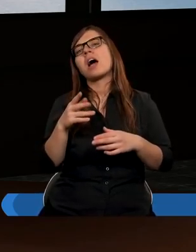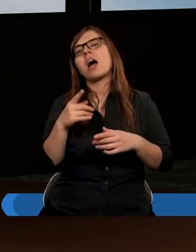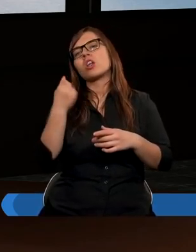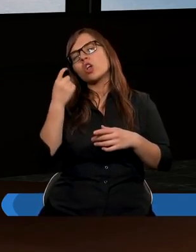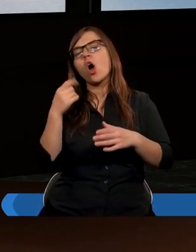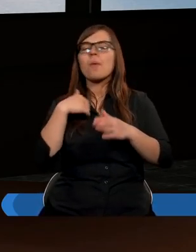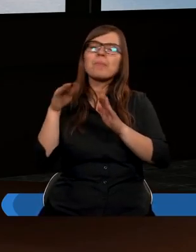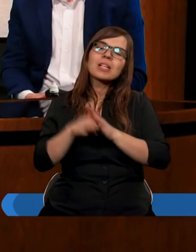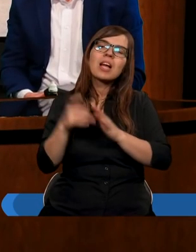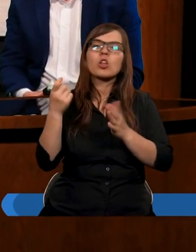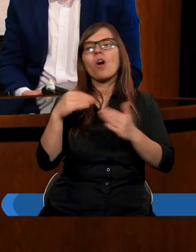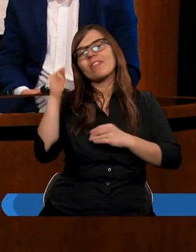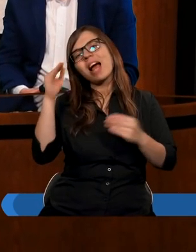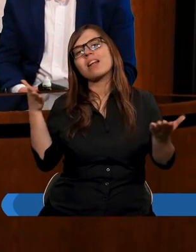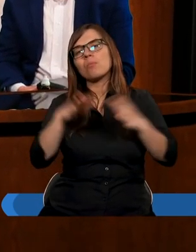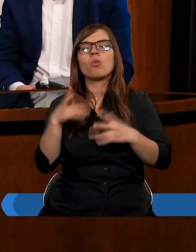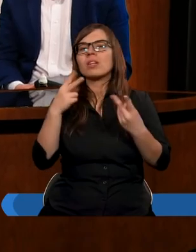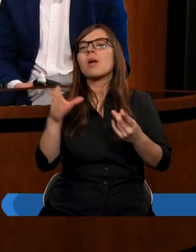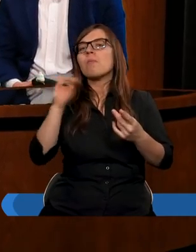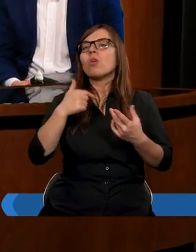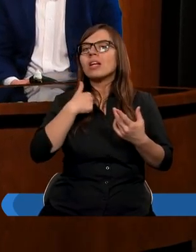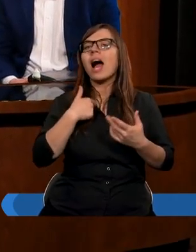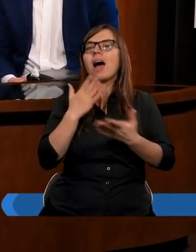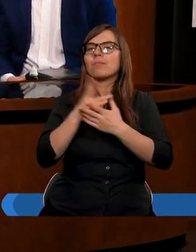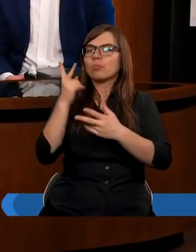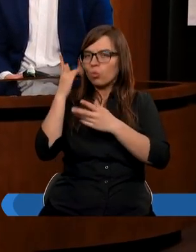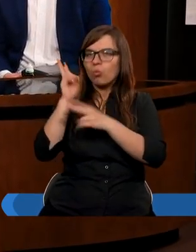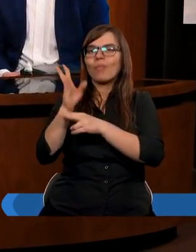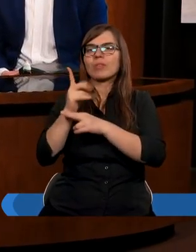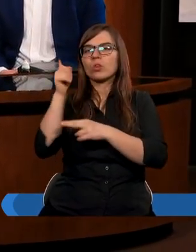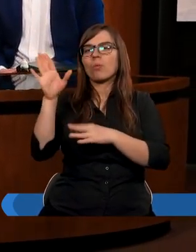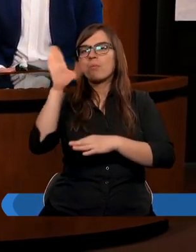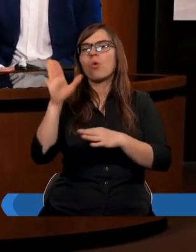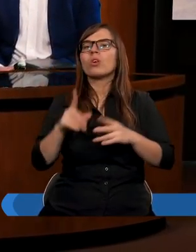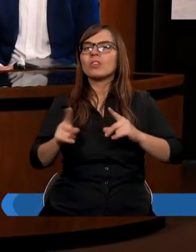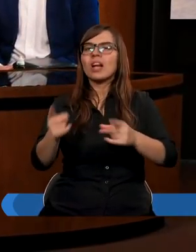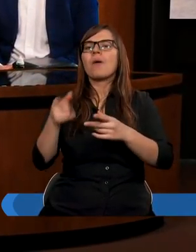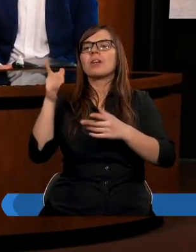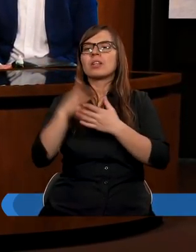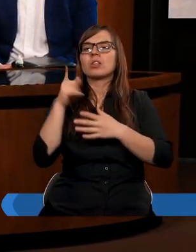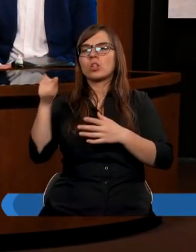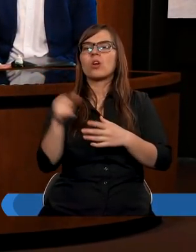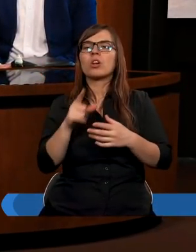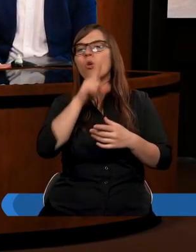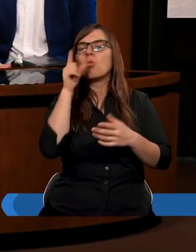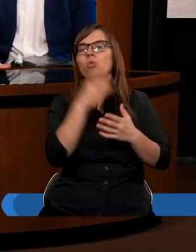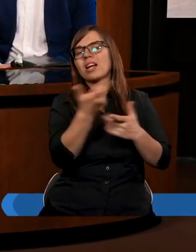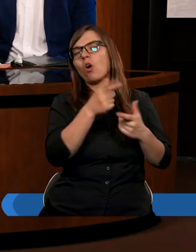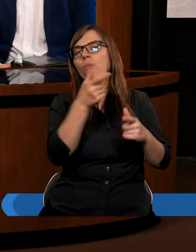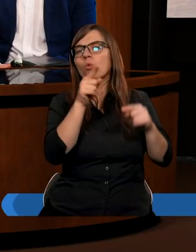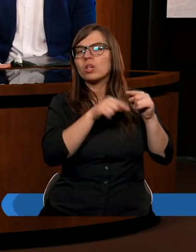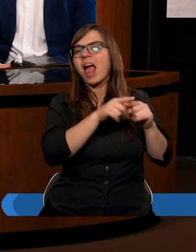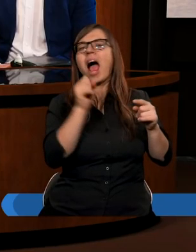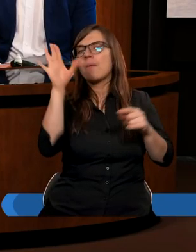raz trochę mniej, raz trochę więcej, no bo to tylko ludzie tak funkcjonują i niestety, że Jego Kościół tworzą